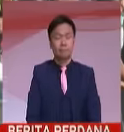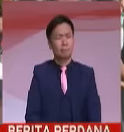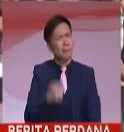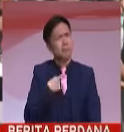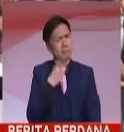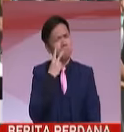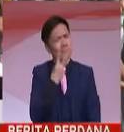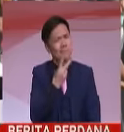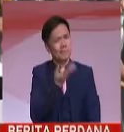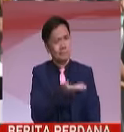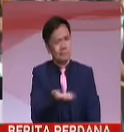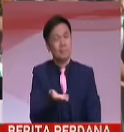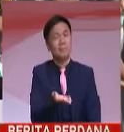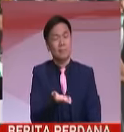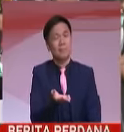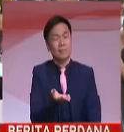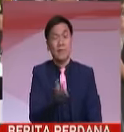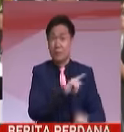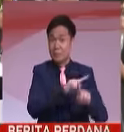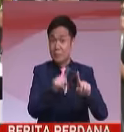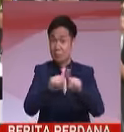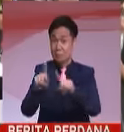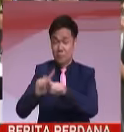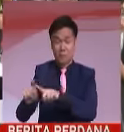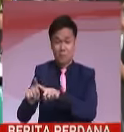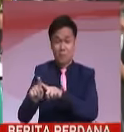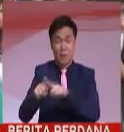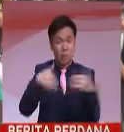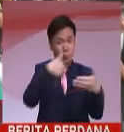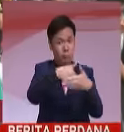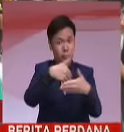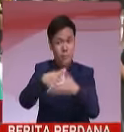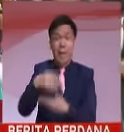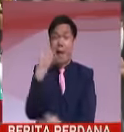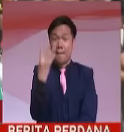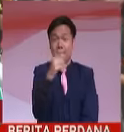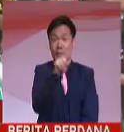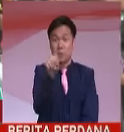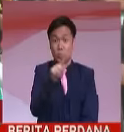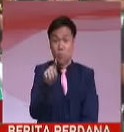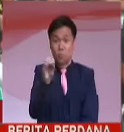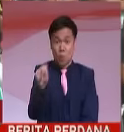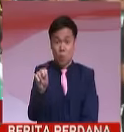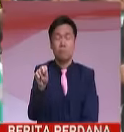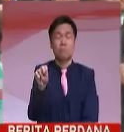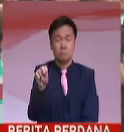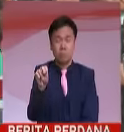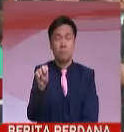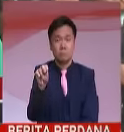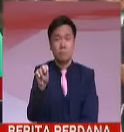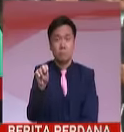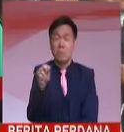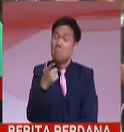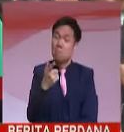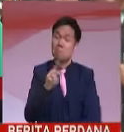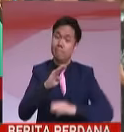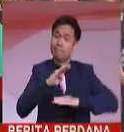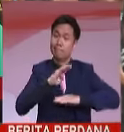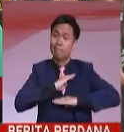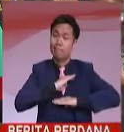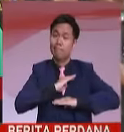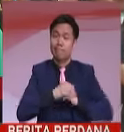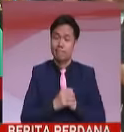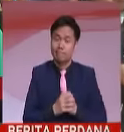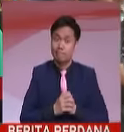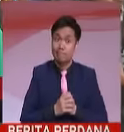kazakhs Um oposisi yang yang diberikan oleh empat zonya telah saya pula Dwi biayanya agak memuaskan sebab